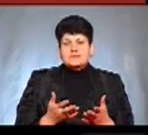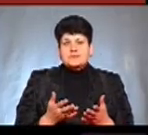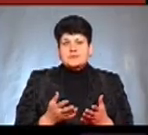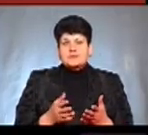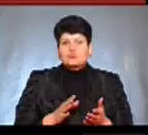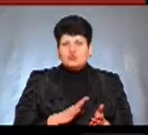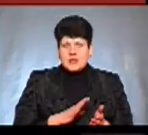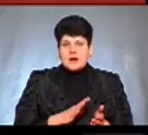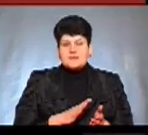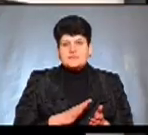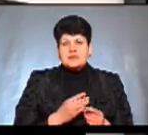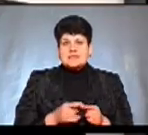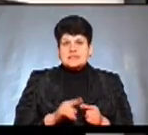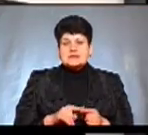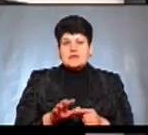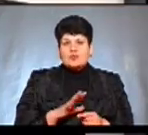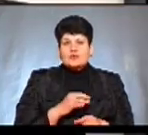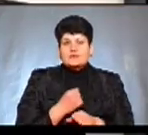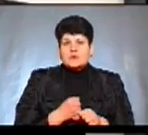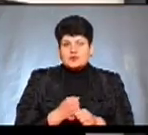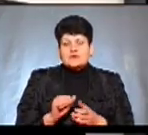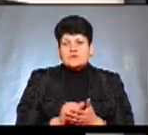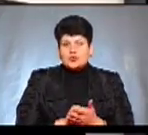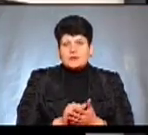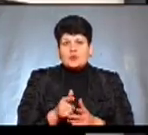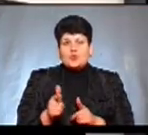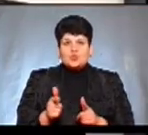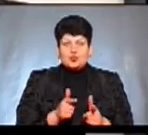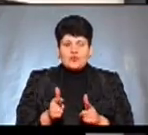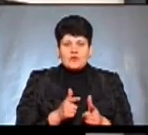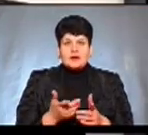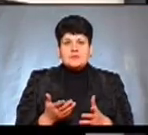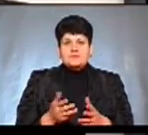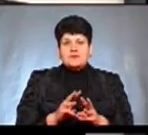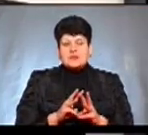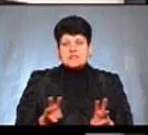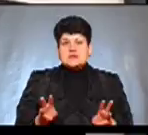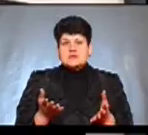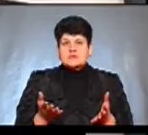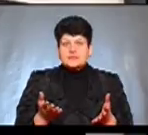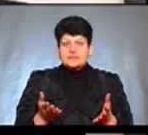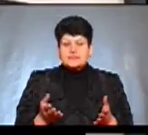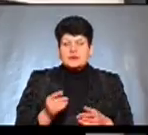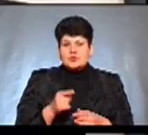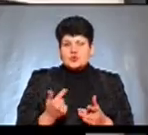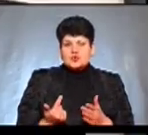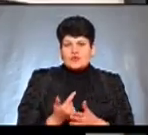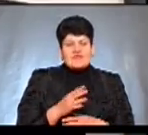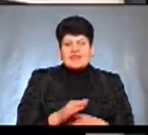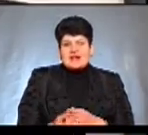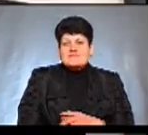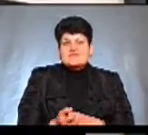була. Це теж був відпрацьований документ, його готували і візували відповідно міністерство. Воно, знову-таки, не виникло